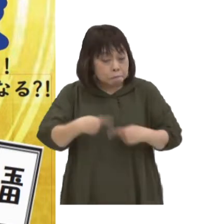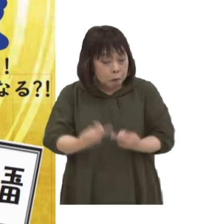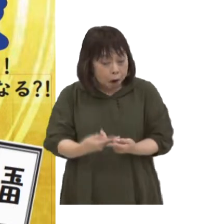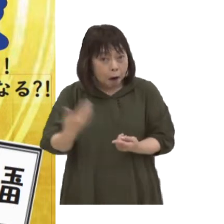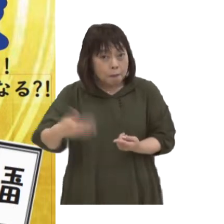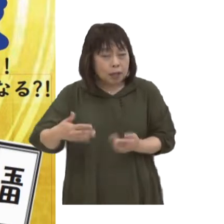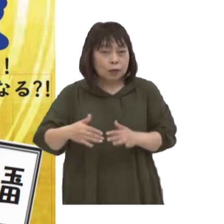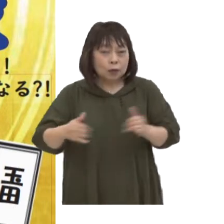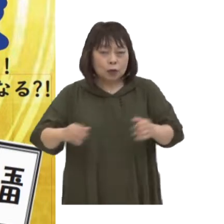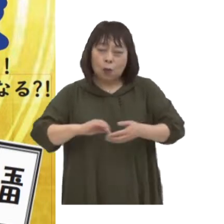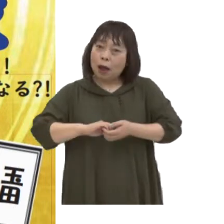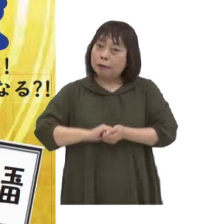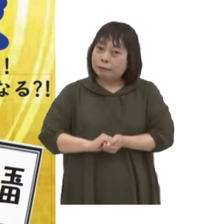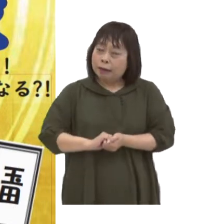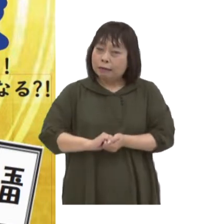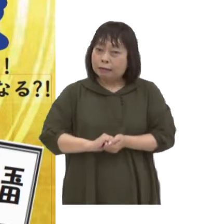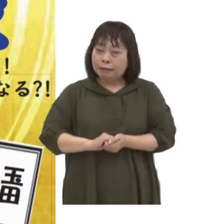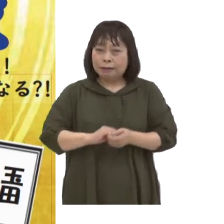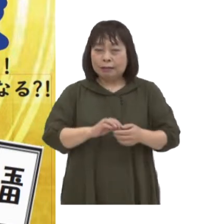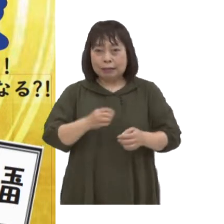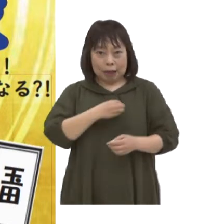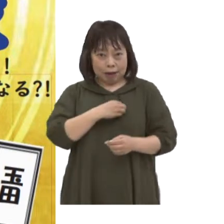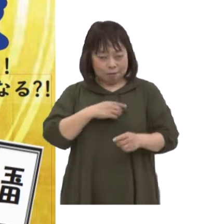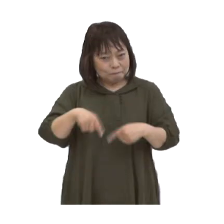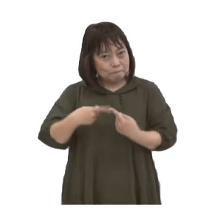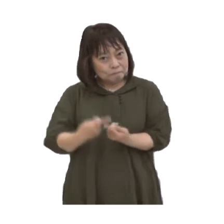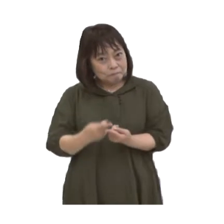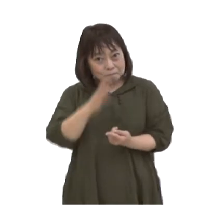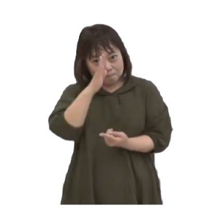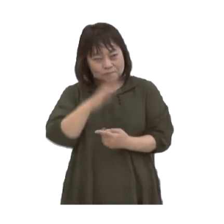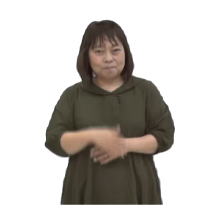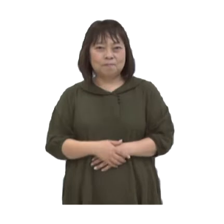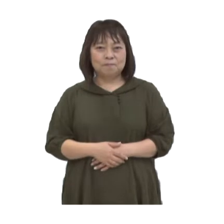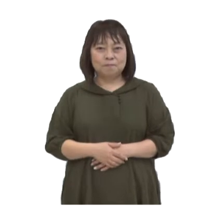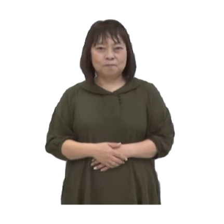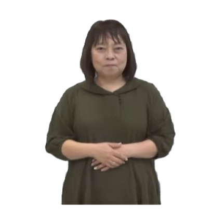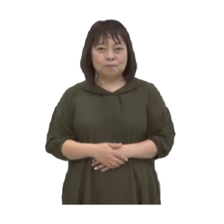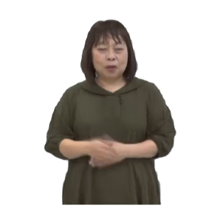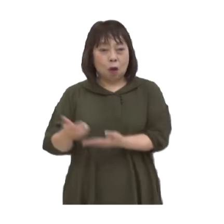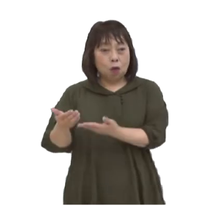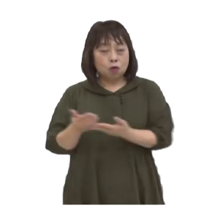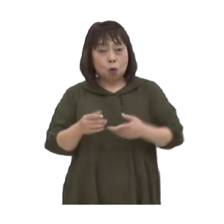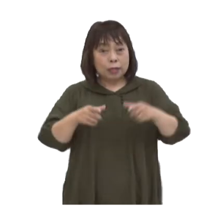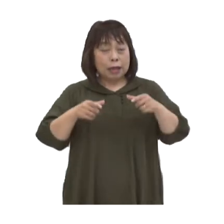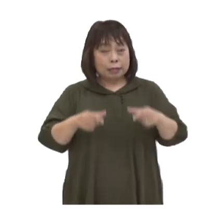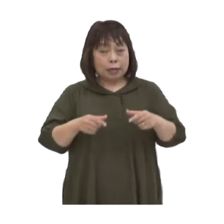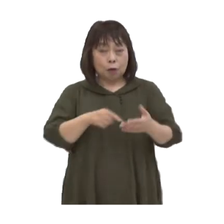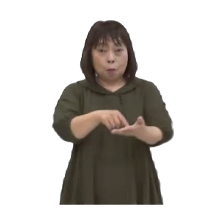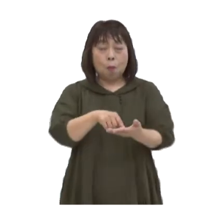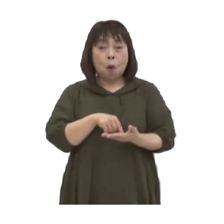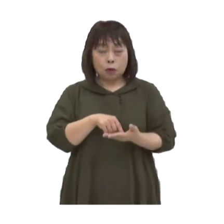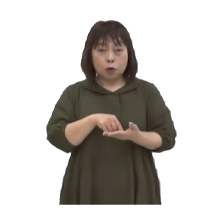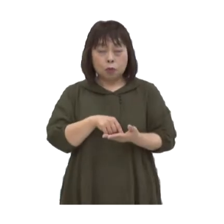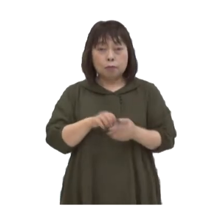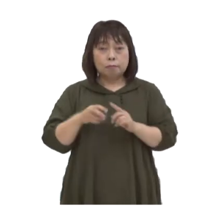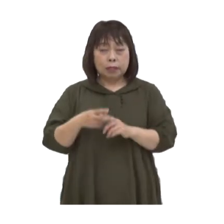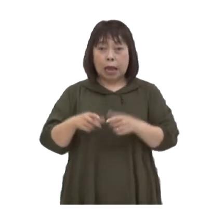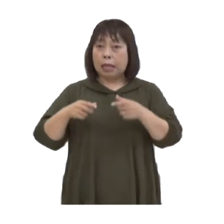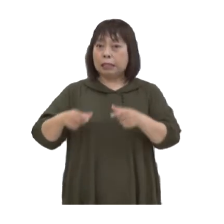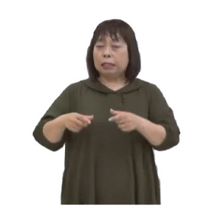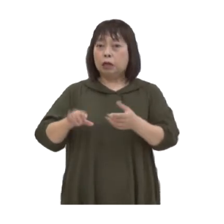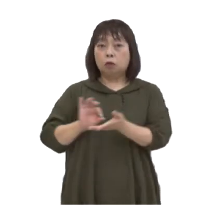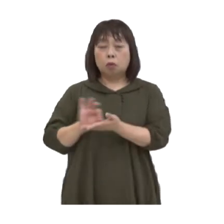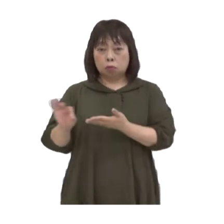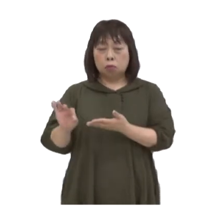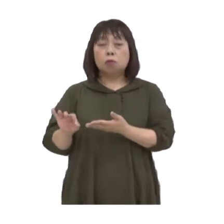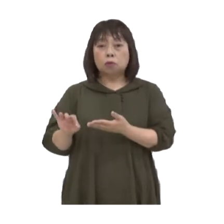ひこの機会に友の会にご加入ください。招待券の申し込み並びにチケット購入